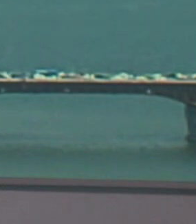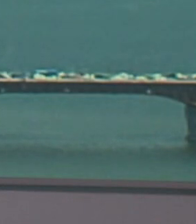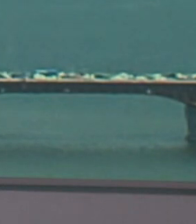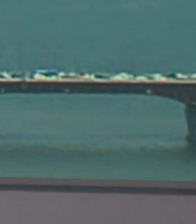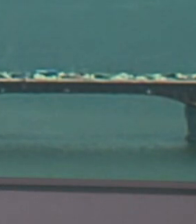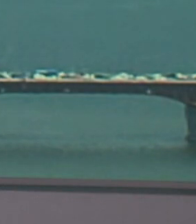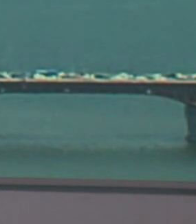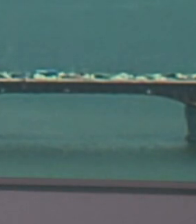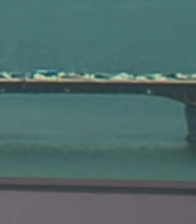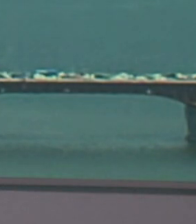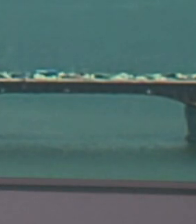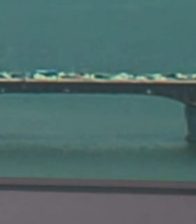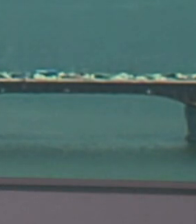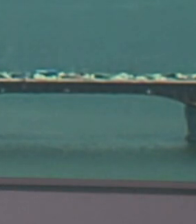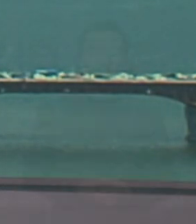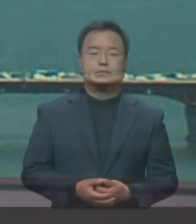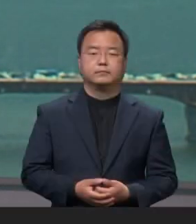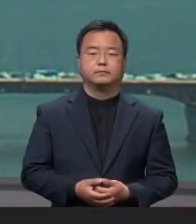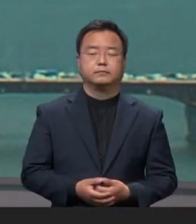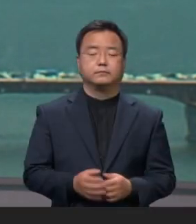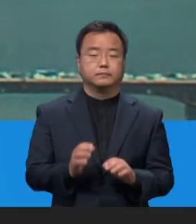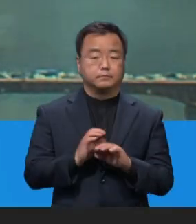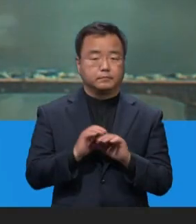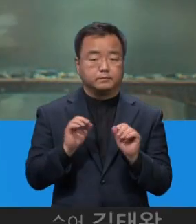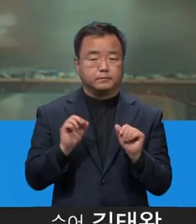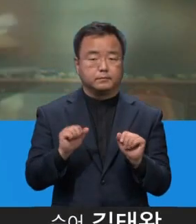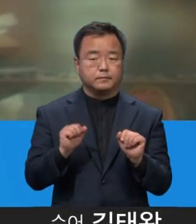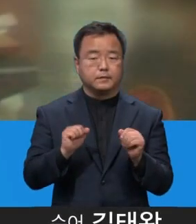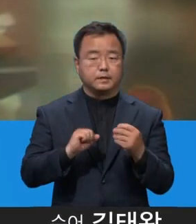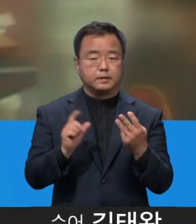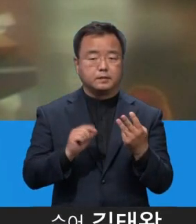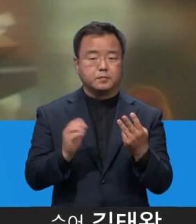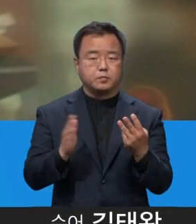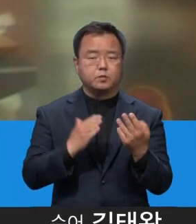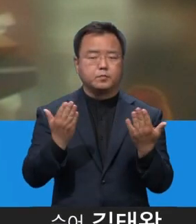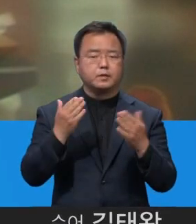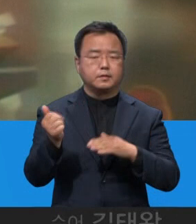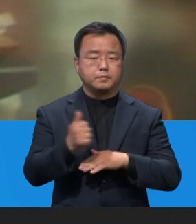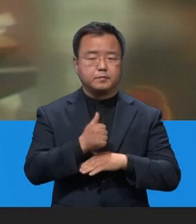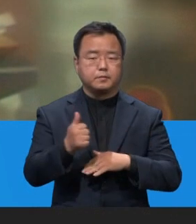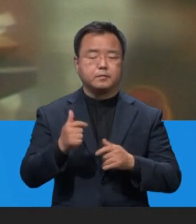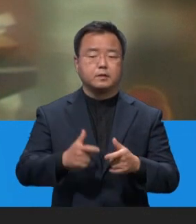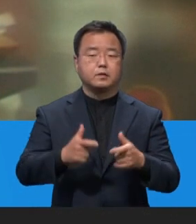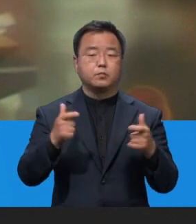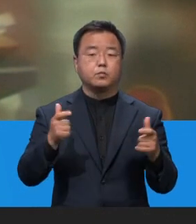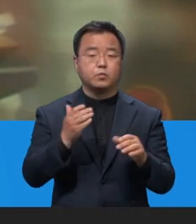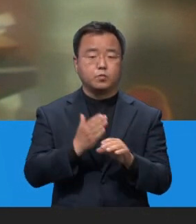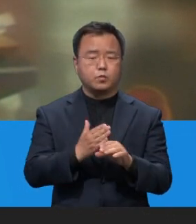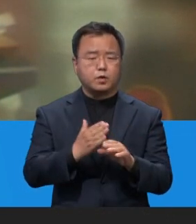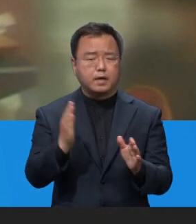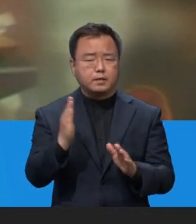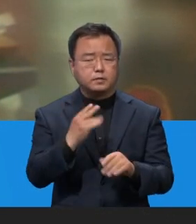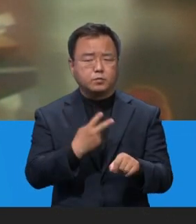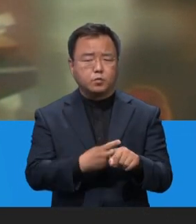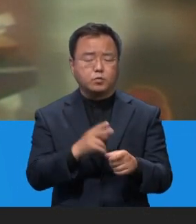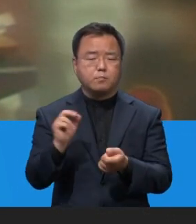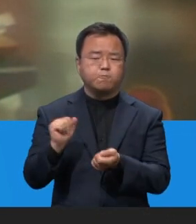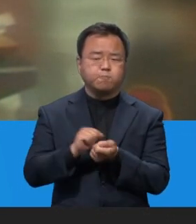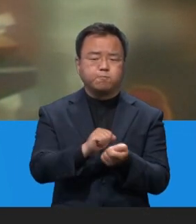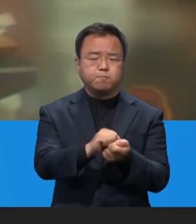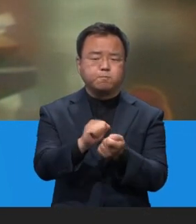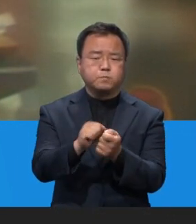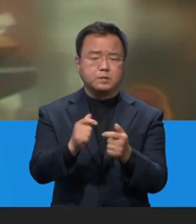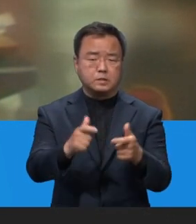지난달 등교 계약이 확대된 뒤 학생과 교직원의 코로나 1구 감염 사례도 잇따르고 있는데요 교육당국이 오늘